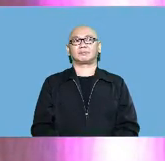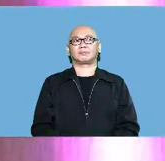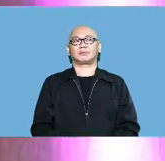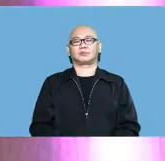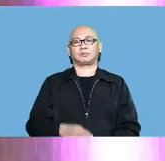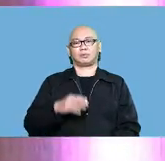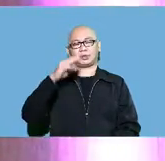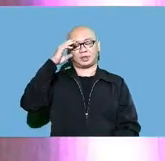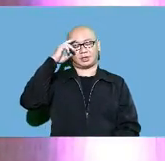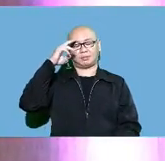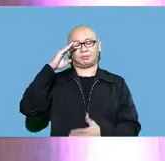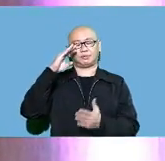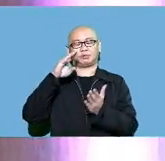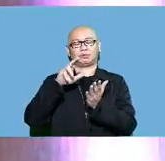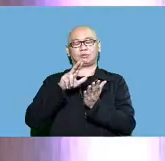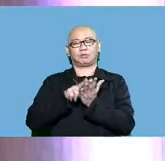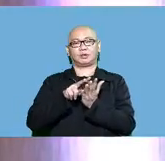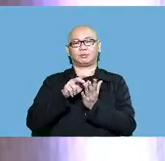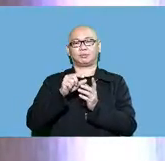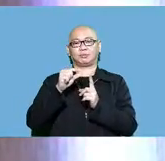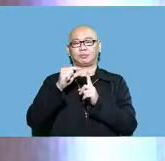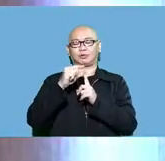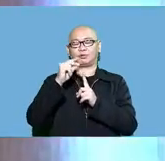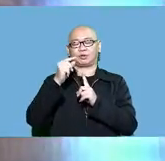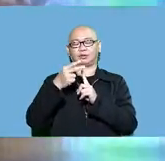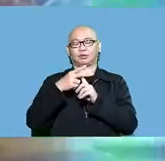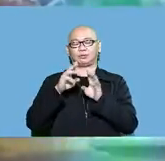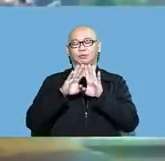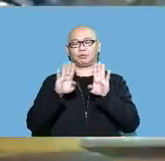Upacara pengukuhan profesor dibuka oleh Rektor.